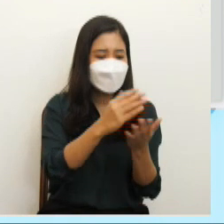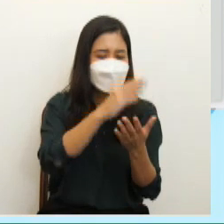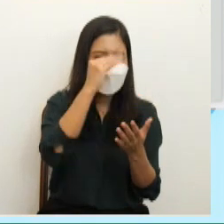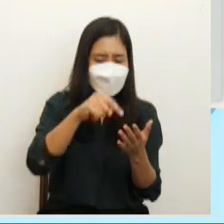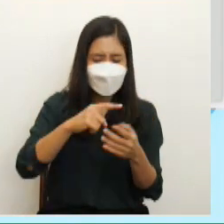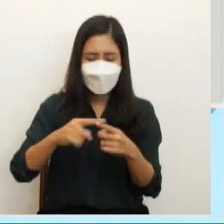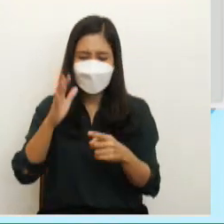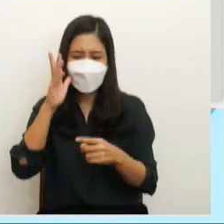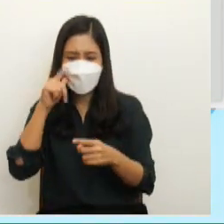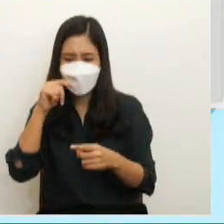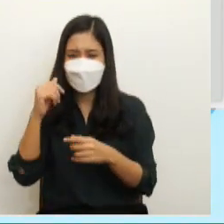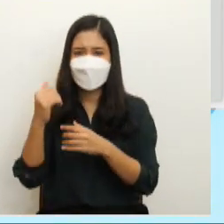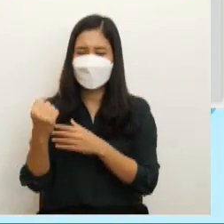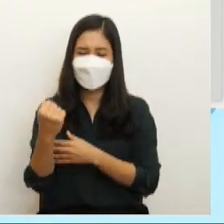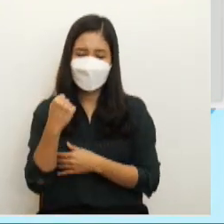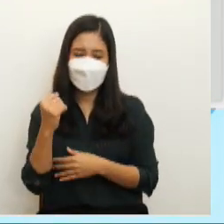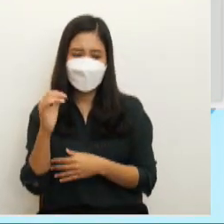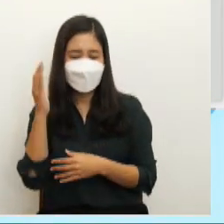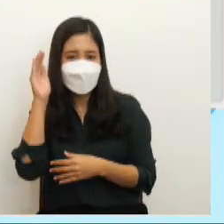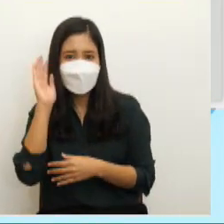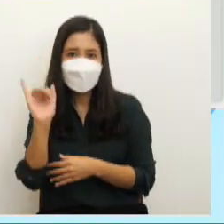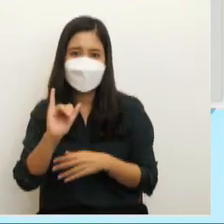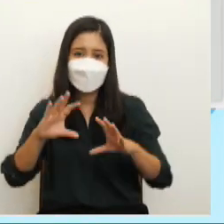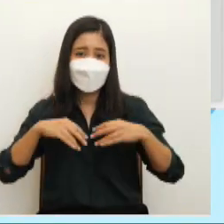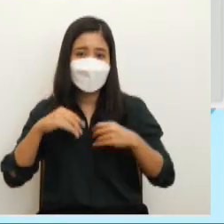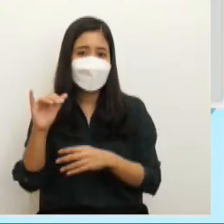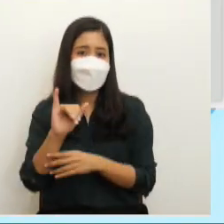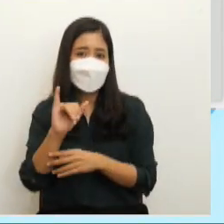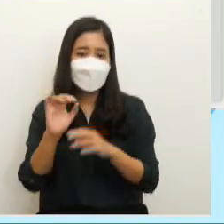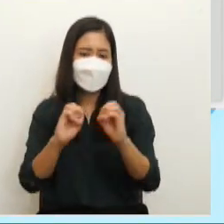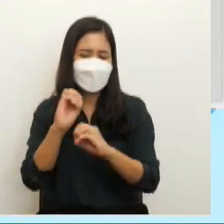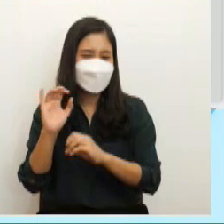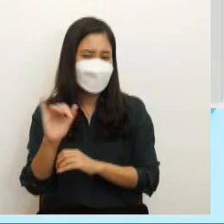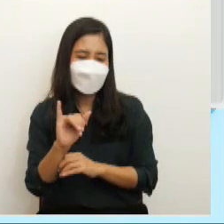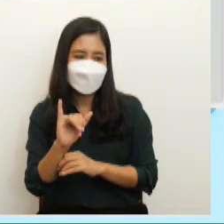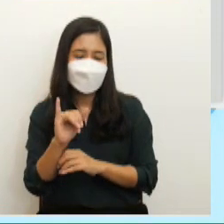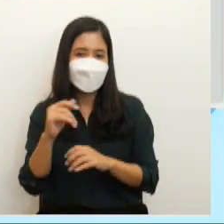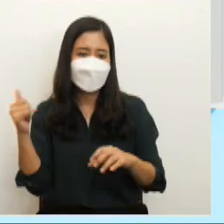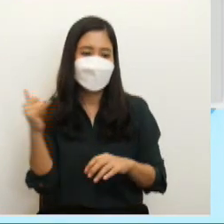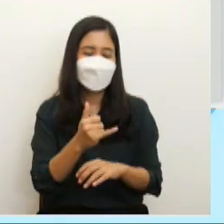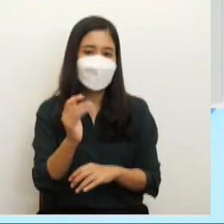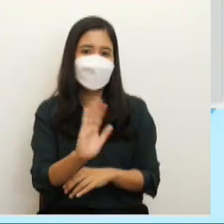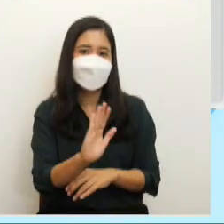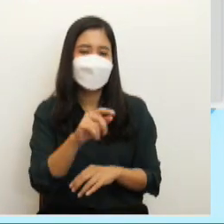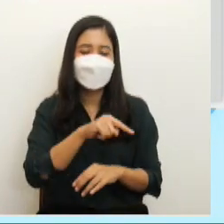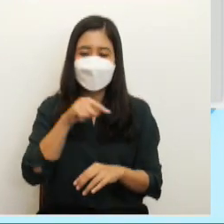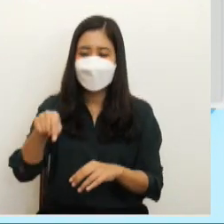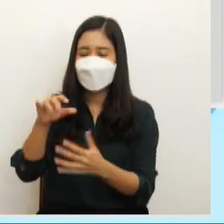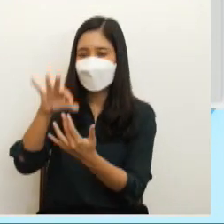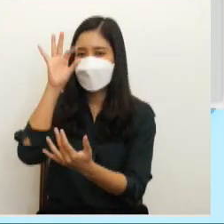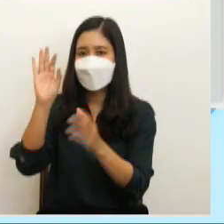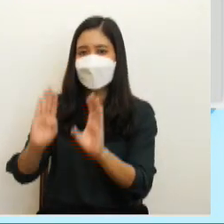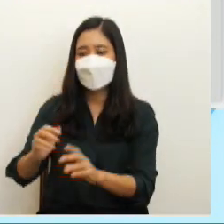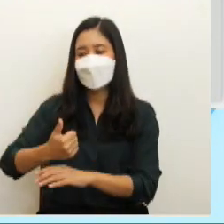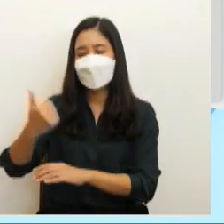ม่มั่นใจนักเรียนยังไม่พร้อมและยังไม่เชื่อมั่นว่าจะปลอดภัยก็ยังเลือกเรียนในรูปแบบอื่นๆได้น